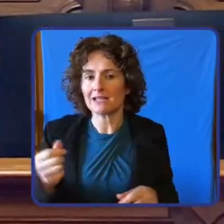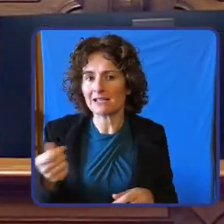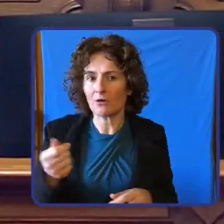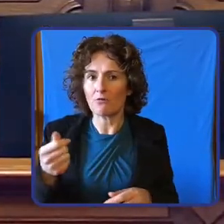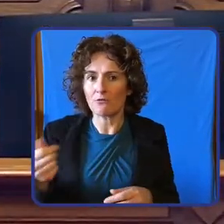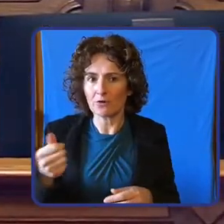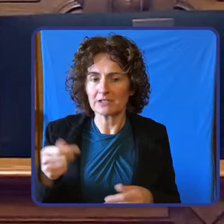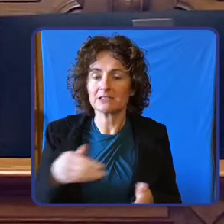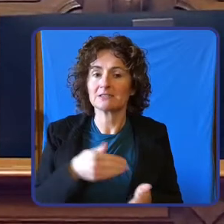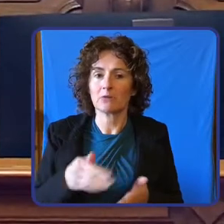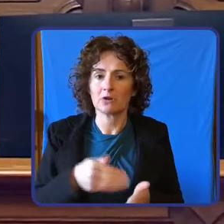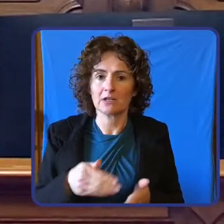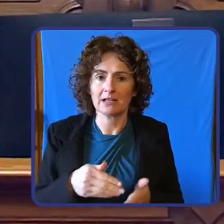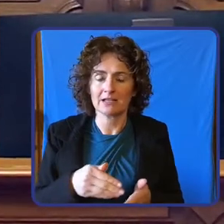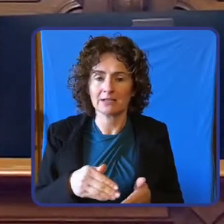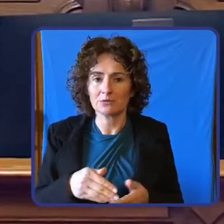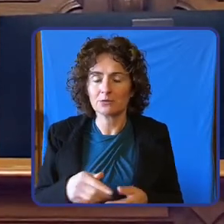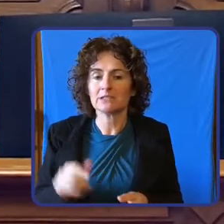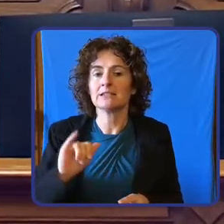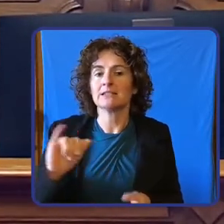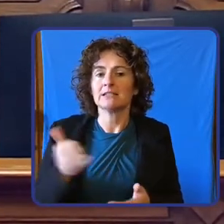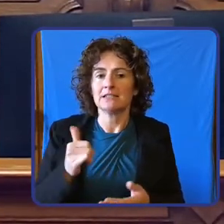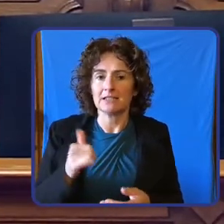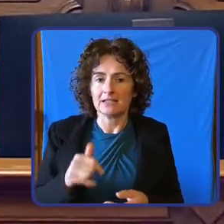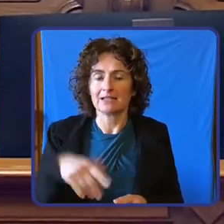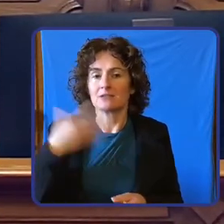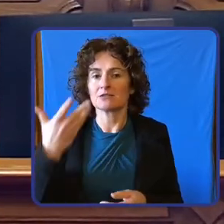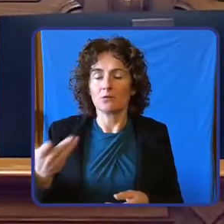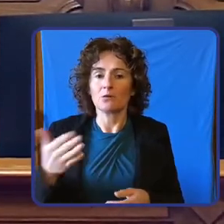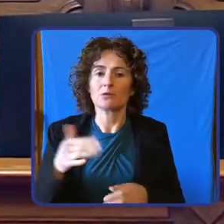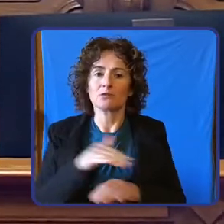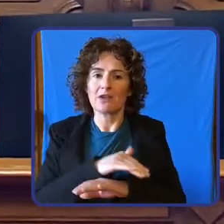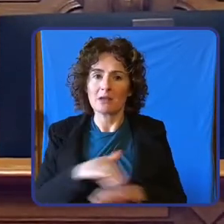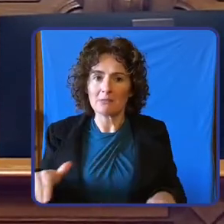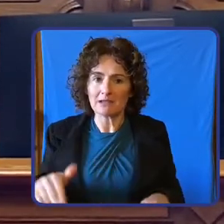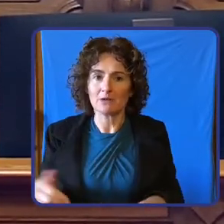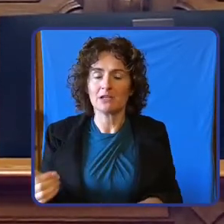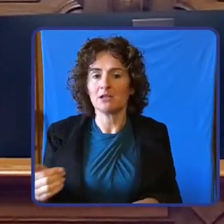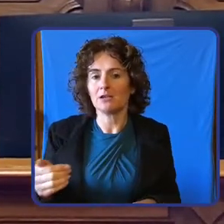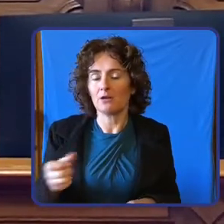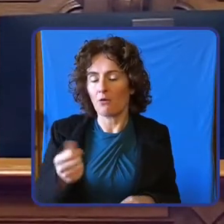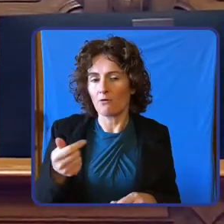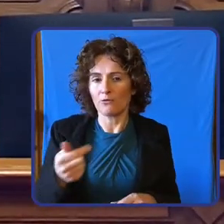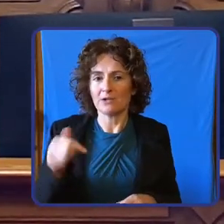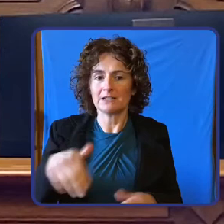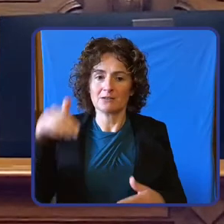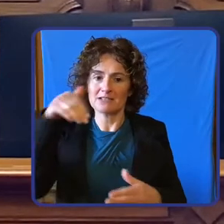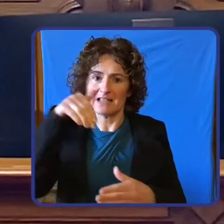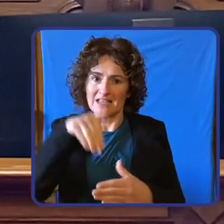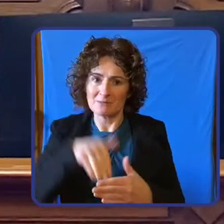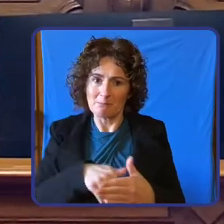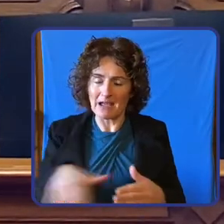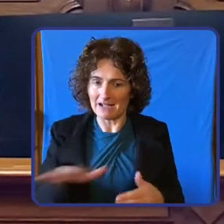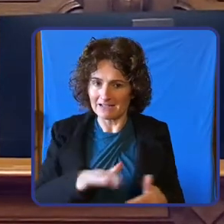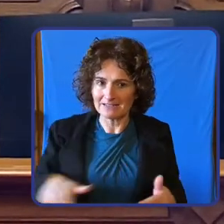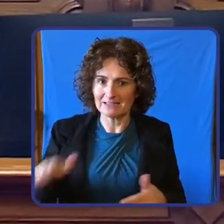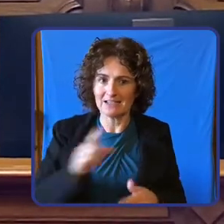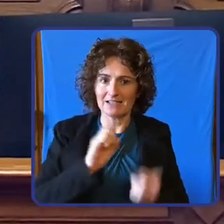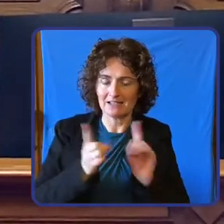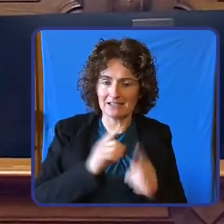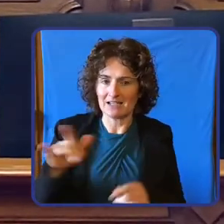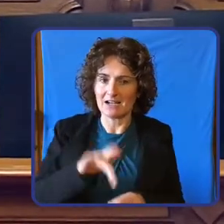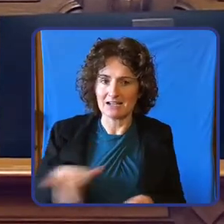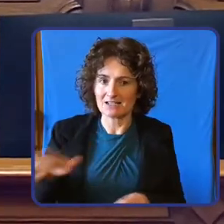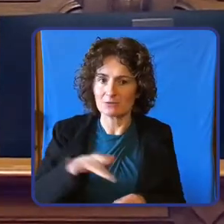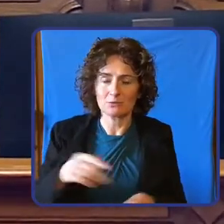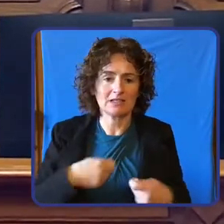az 50 millió forint az csak önmagában egy beltéri játszó tér. Tehát abban nincs benne például az épület kialakításának a költsége. Sajnos itt megint egy